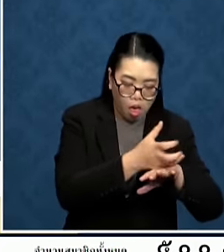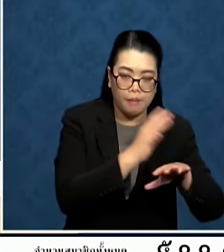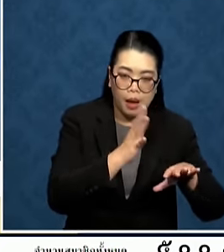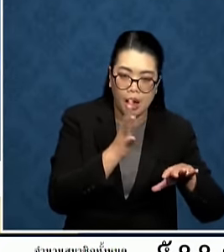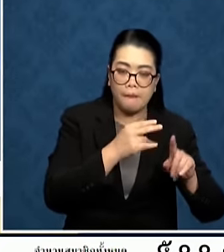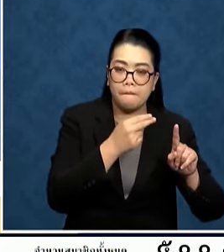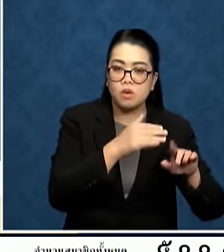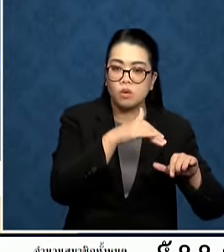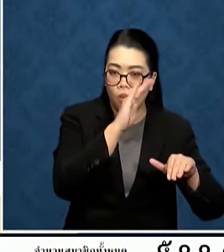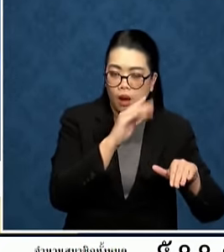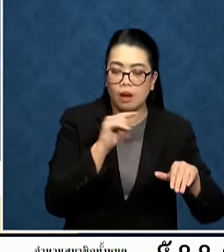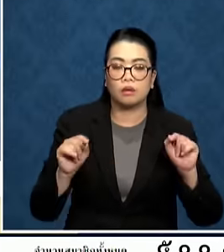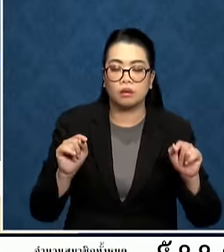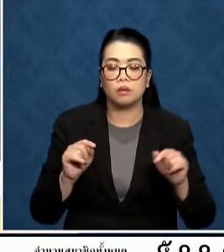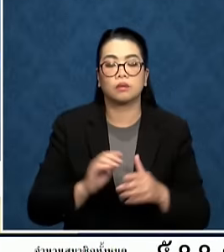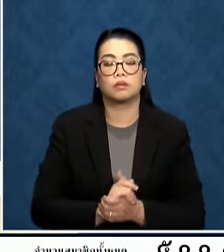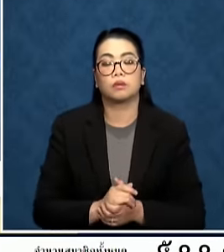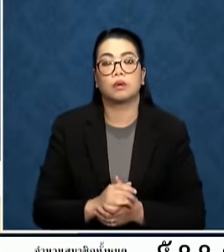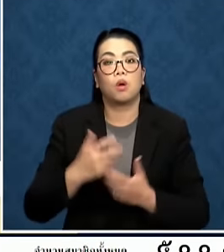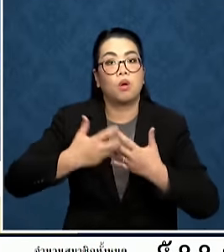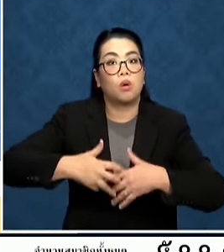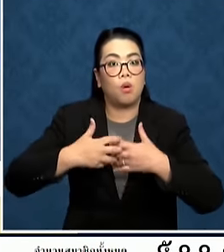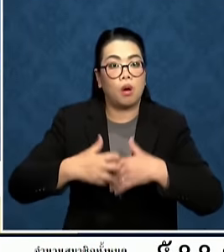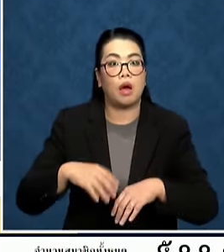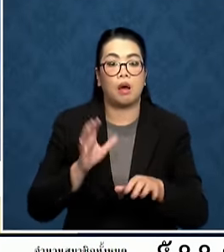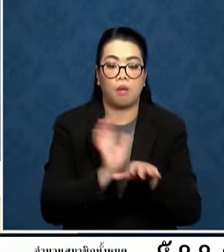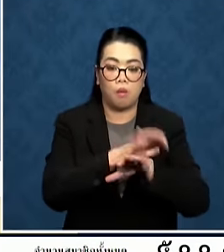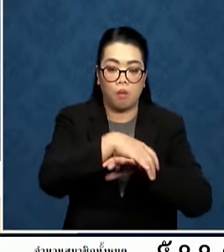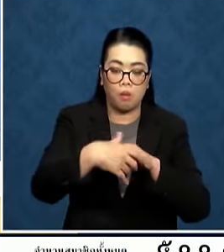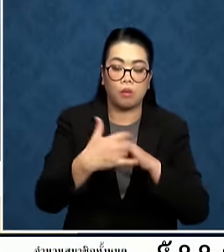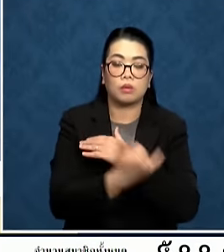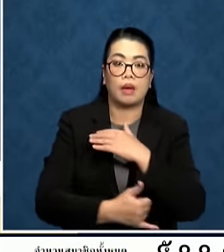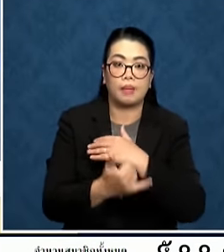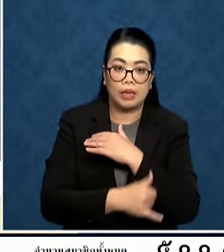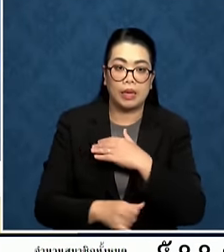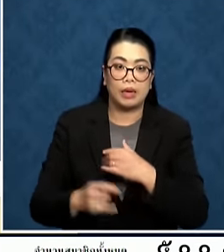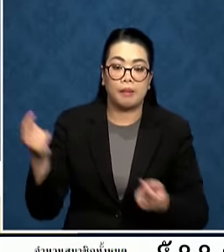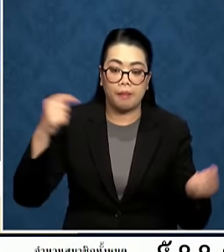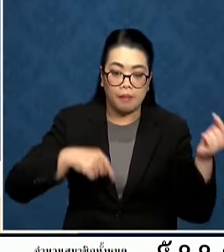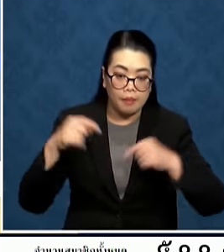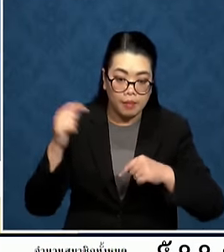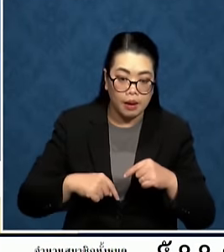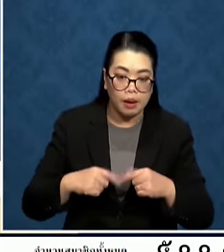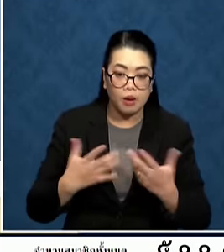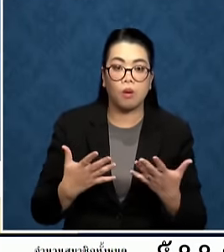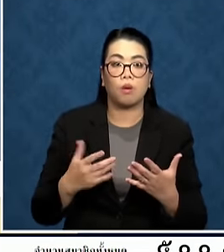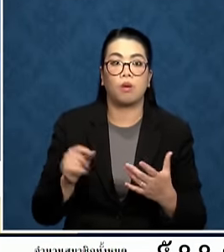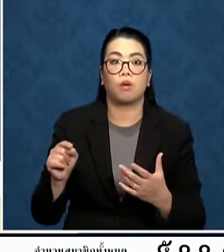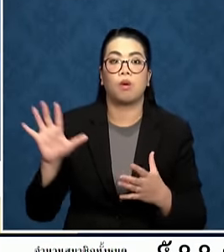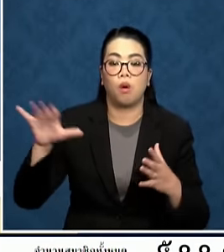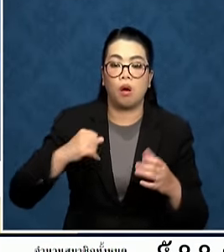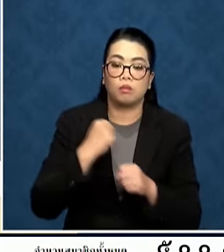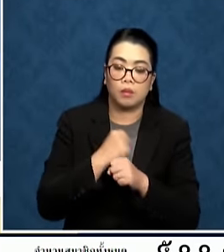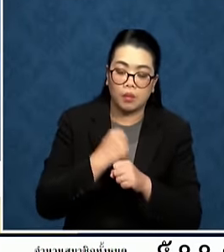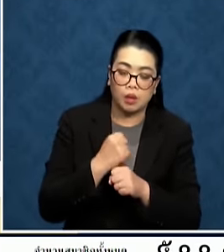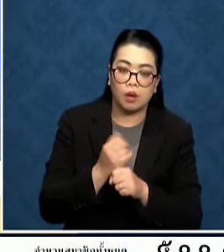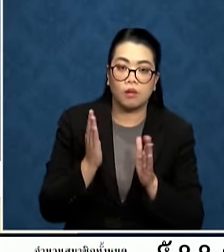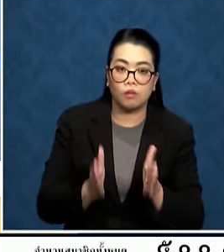ข่าวที่หลายท่านคนเห็นนะครับหลายโรงงานประกอบรถยนต์จากต่างประเทศเขาไม่ได้มาแต่ตัวเขานะเขาขนทั้ง suly chainมาด้วยนะ